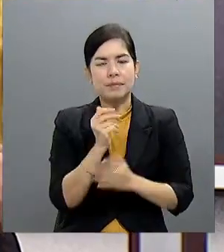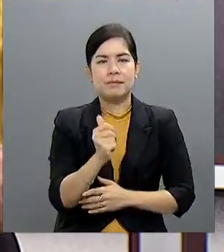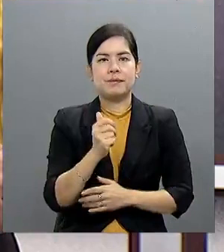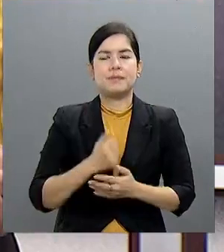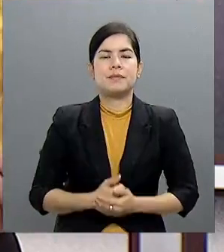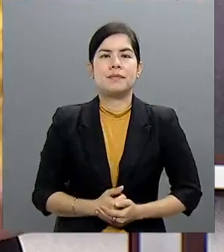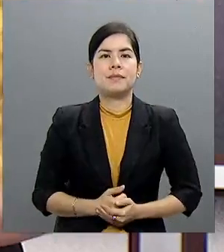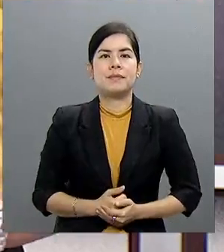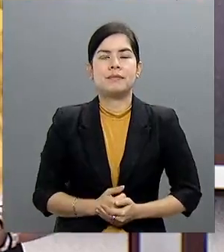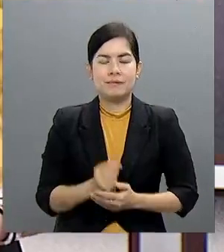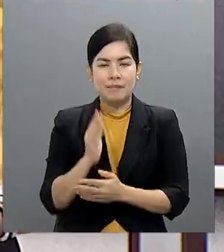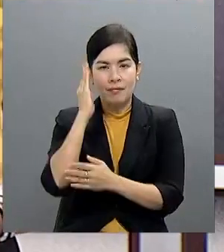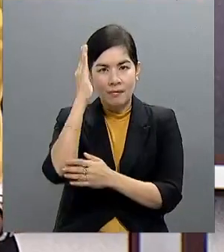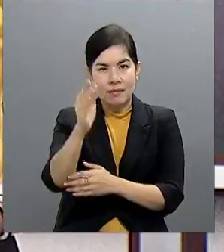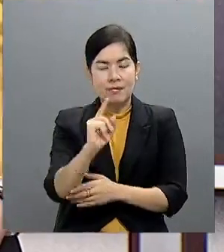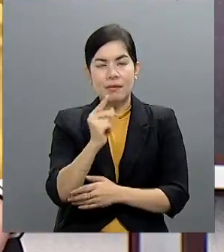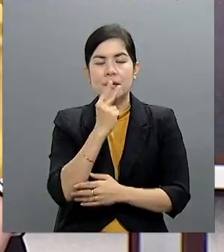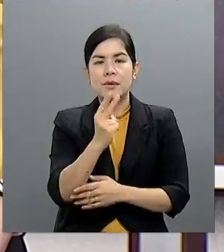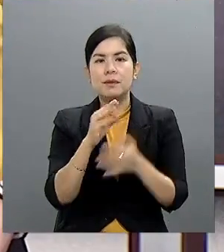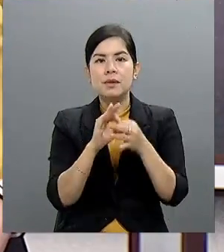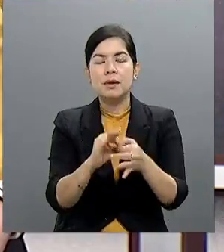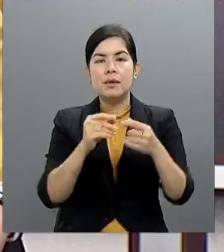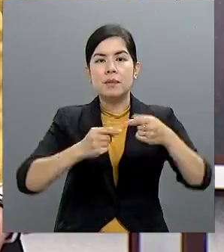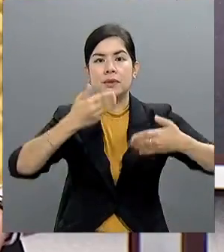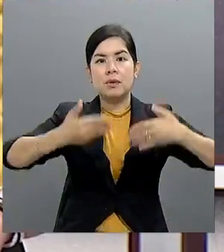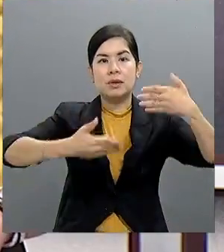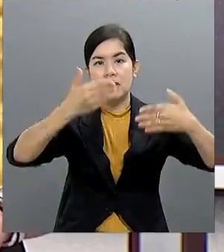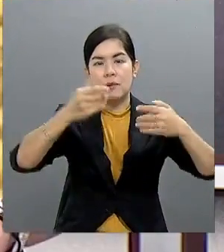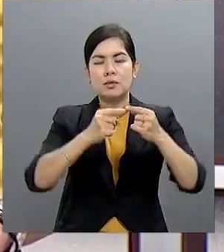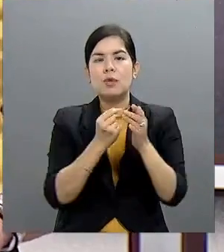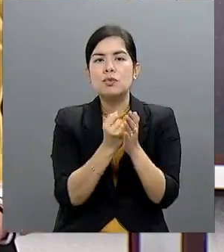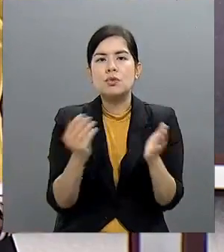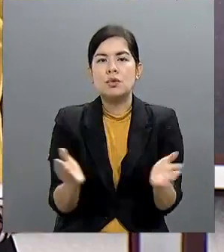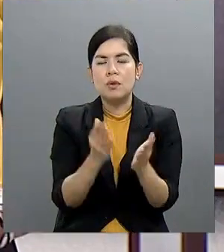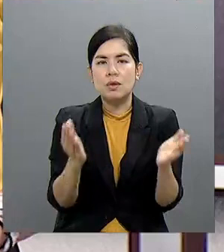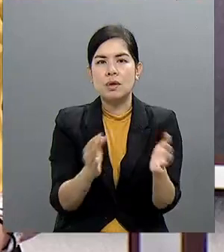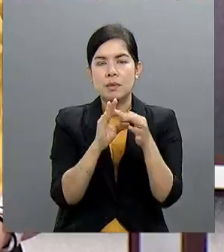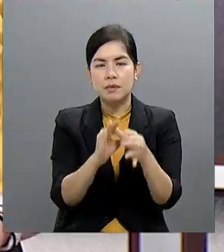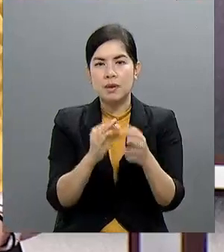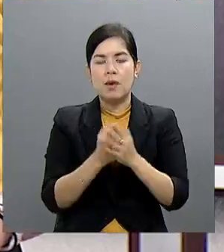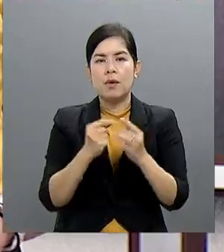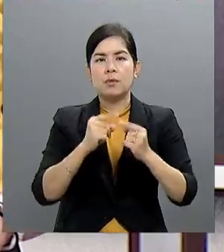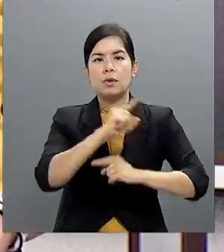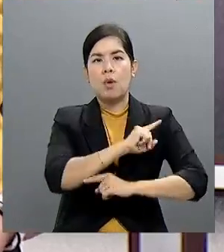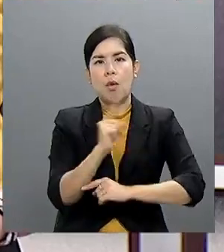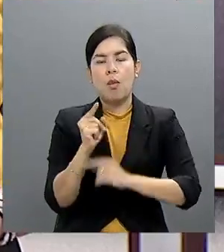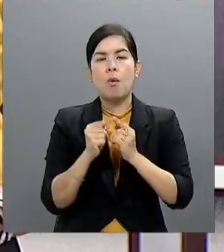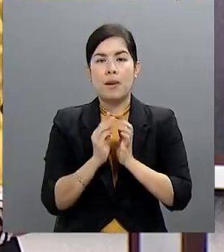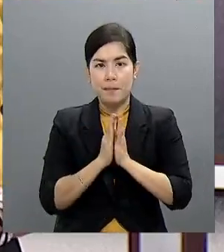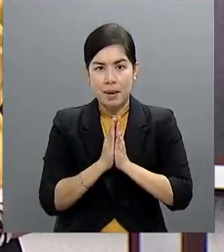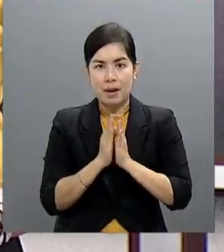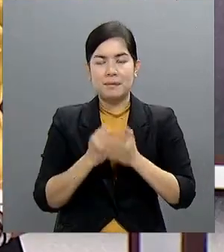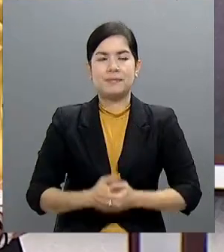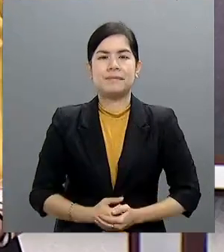ายต่อไปค่ะไปดูเรื่องของกิจกรรมส่งเสริมพระพุทธศาสนาเนื่องในวันพระใหญ่วันอาสาฬหบูชาแล้วก็วันเข้าพรรษา